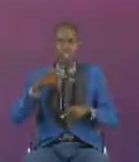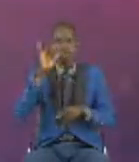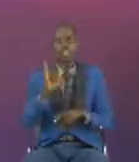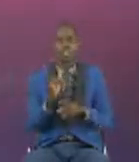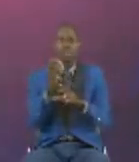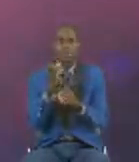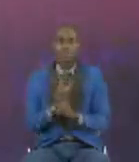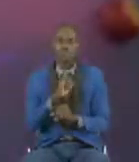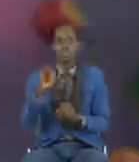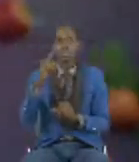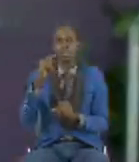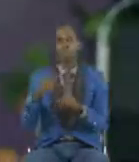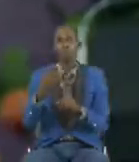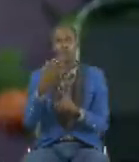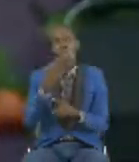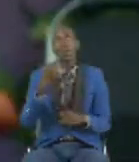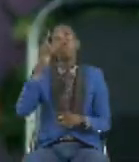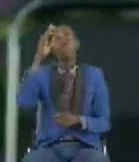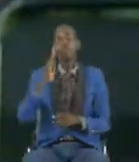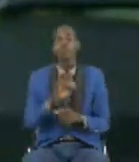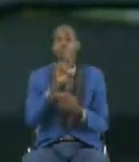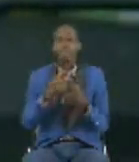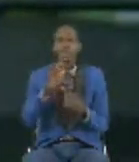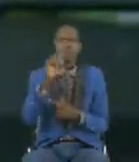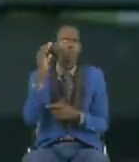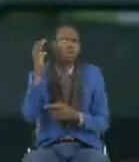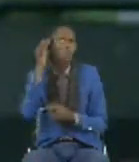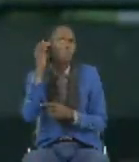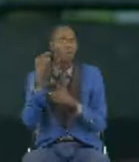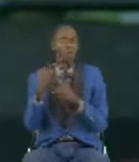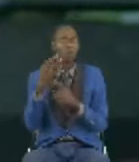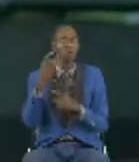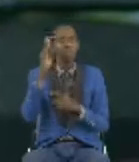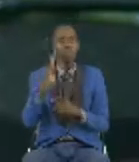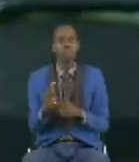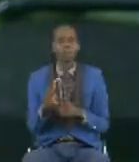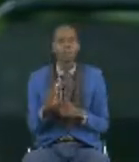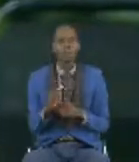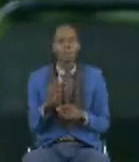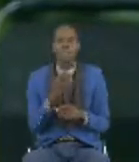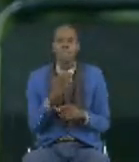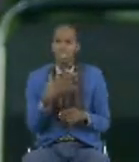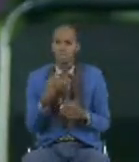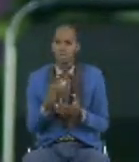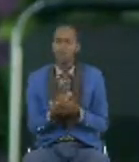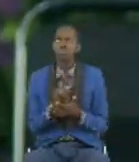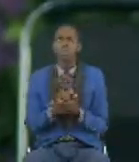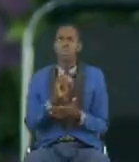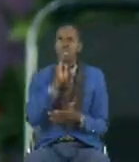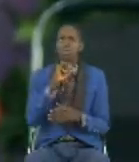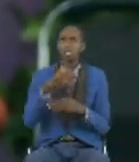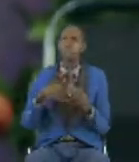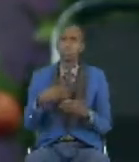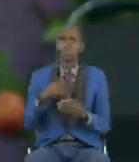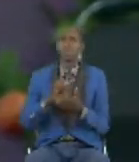la parole de Dieu. Quand tu écoutes la parole de Dieu, sur un sujet donné, tu dis ça c'est moi, c'est pour